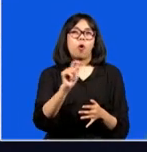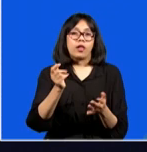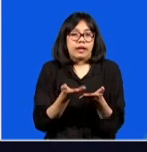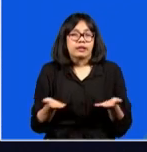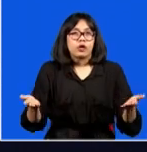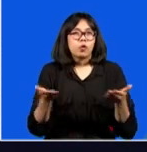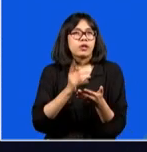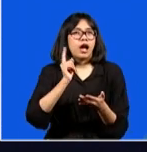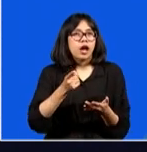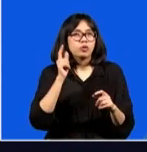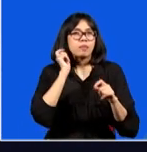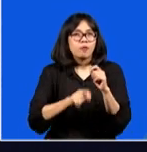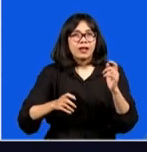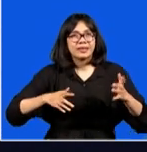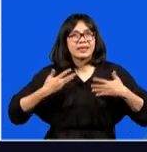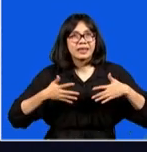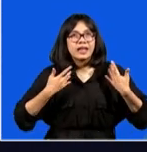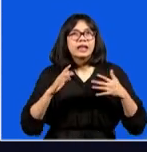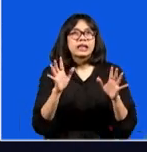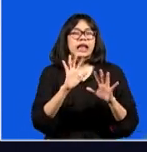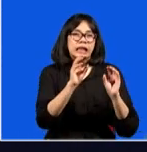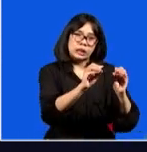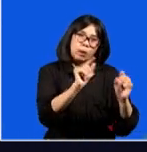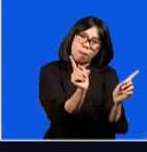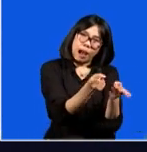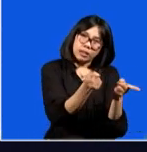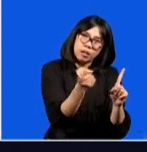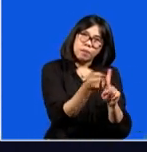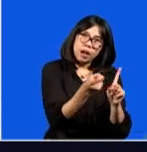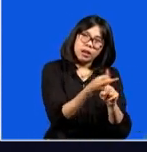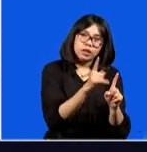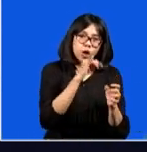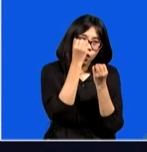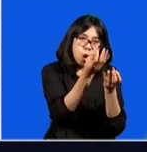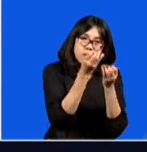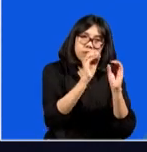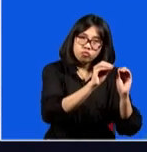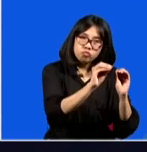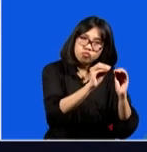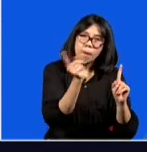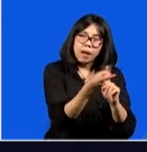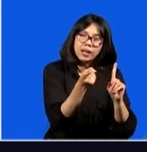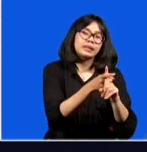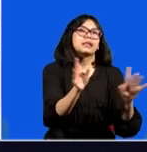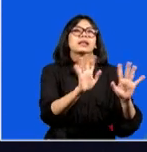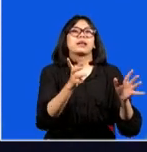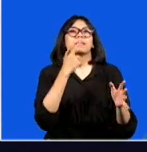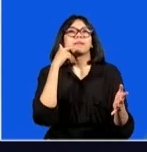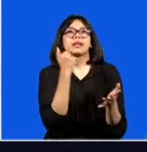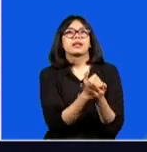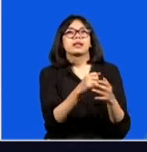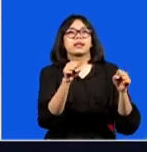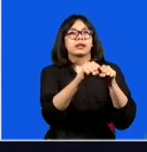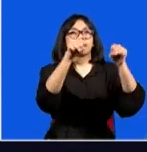daripada Apa saja yang kita jejelin di otak anak itu dari sisi informasi lebih penting lagi anak itu keluar dari sistem